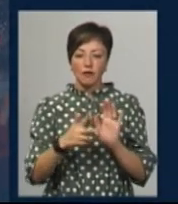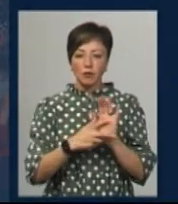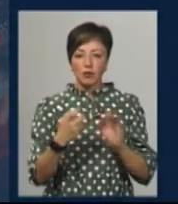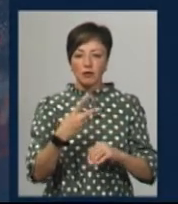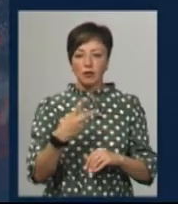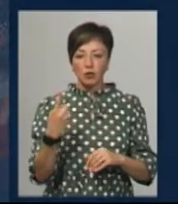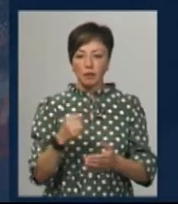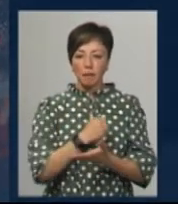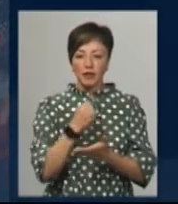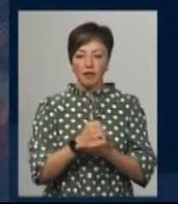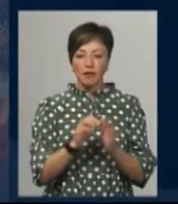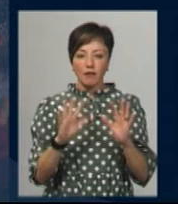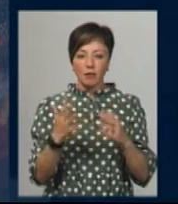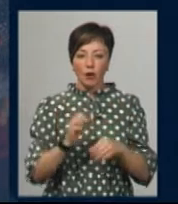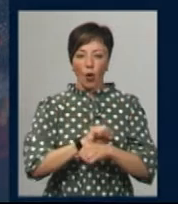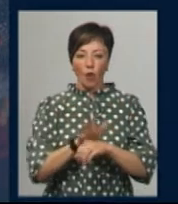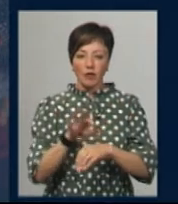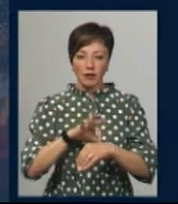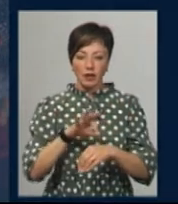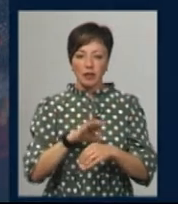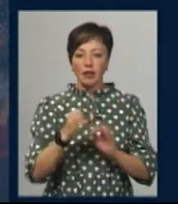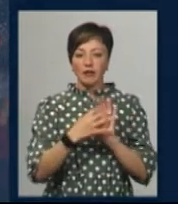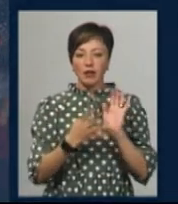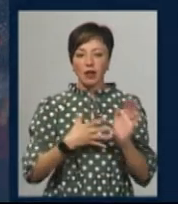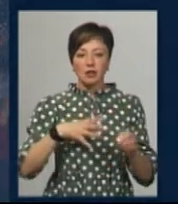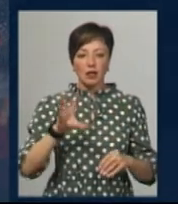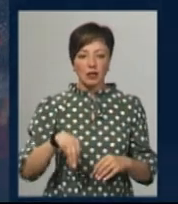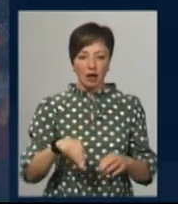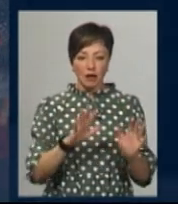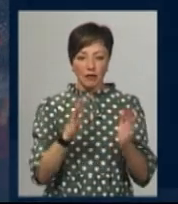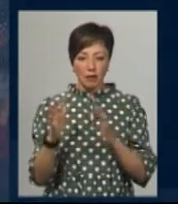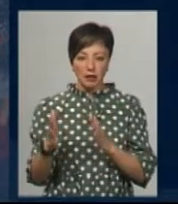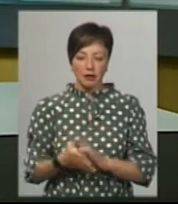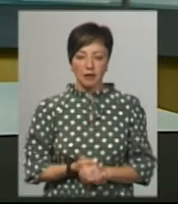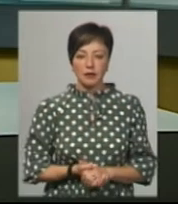821 підтверджений випадок COVID-19 та 19 летальних випадків.